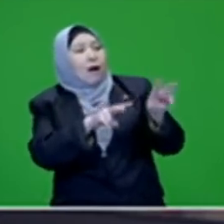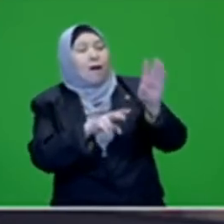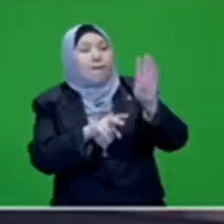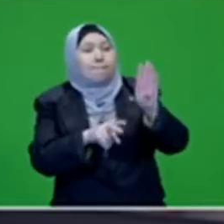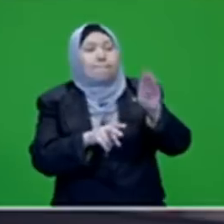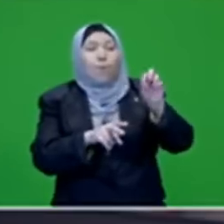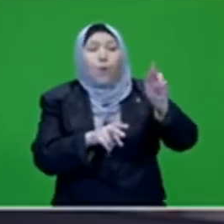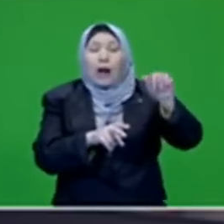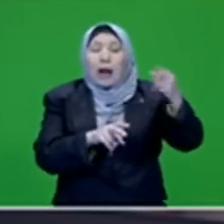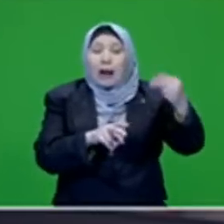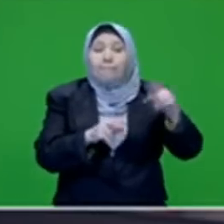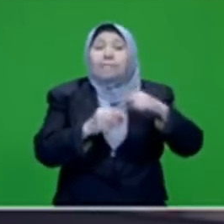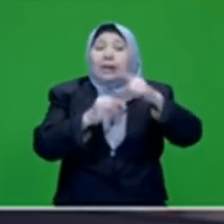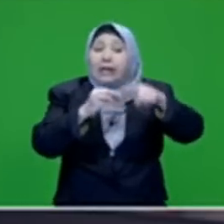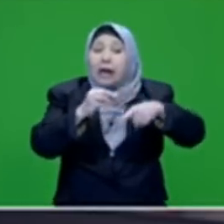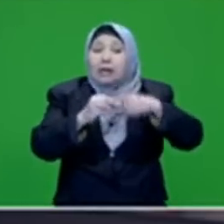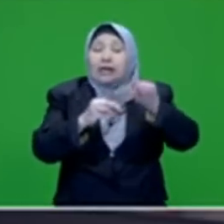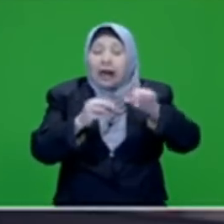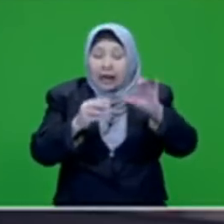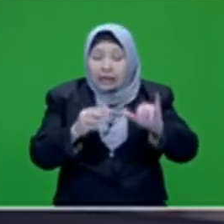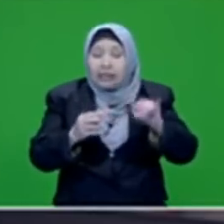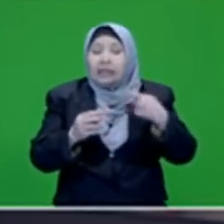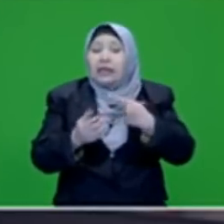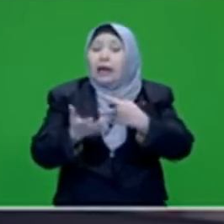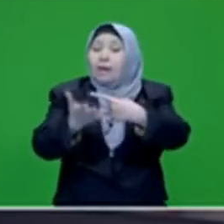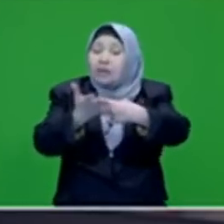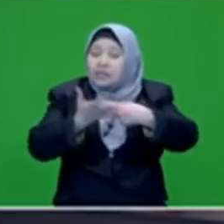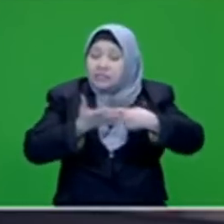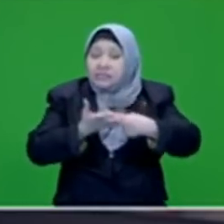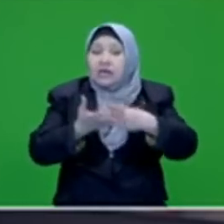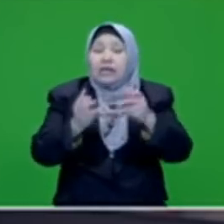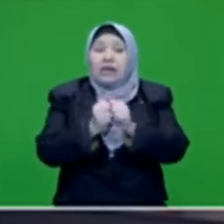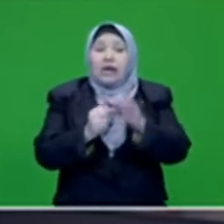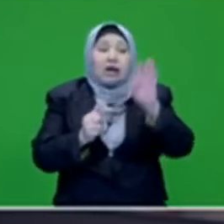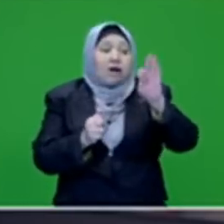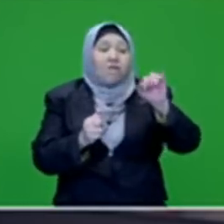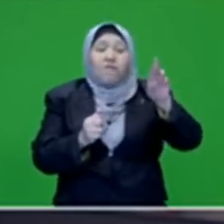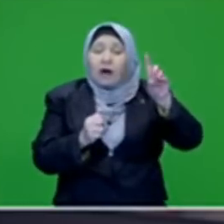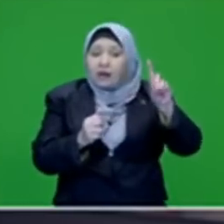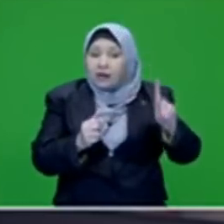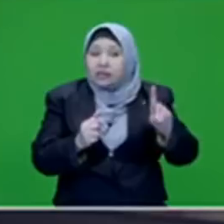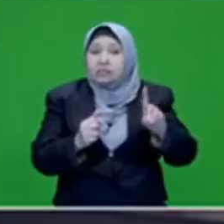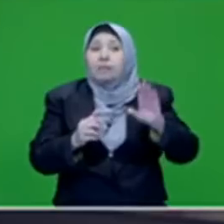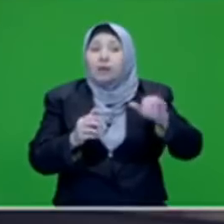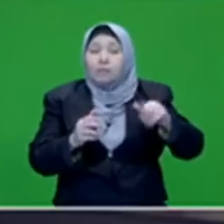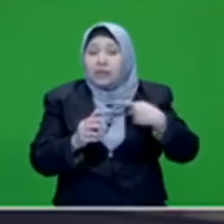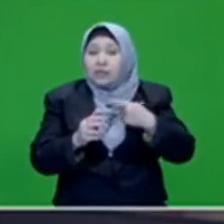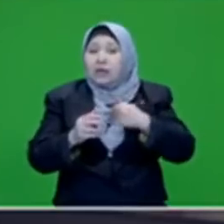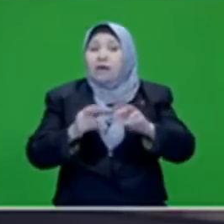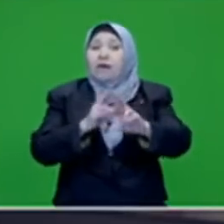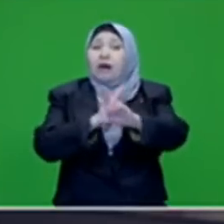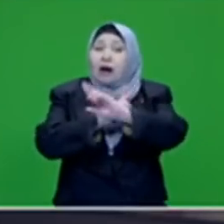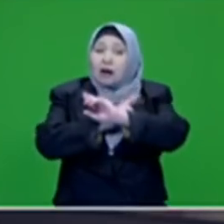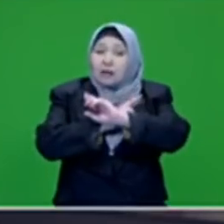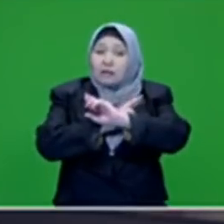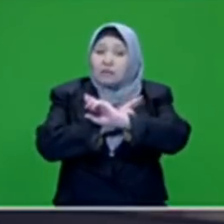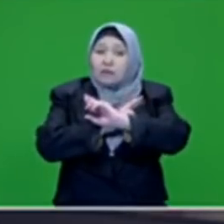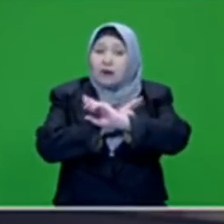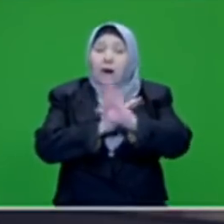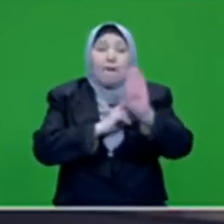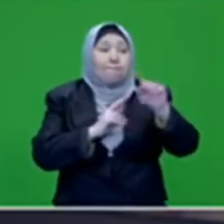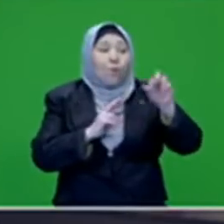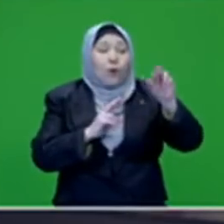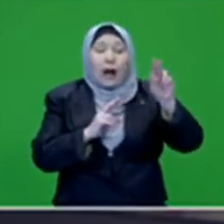rabbih. Perkara yang ingin kita bincangkan bersama dengan Dr. Farid Rabi sebentar lagi selepas kita rehat Ustaz, ya. Oh, tetapi burhan